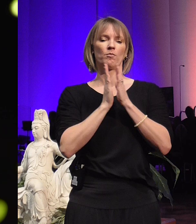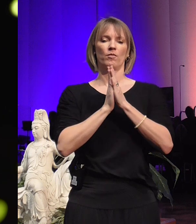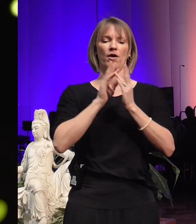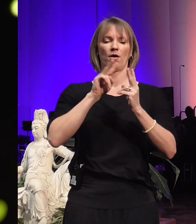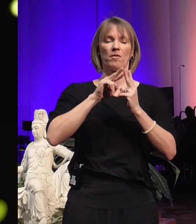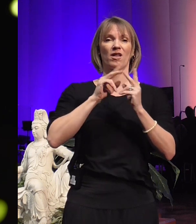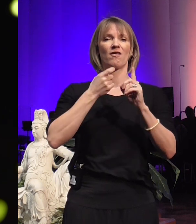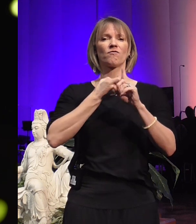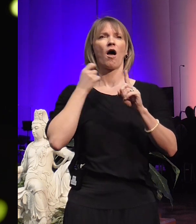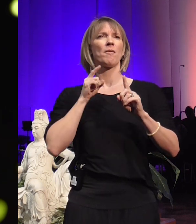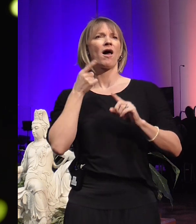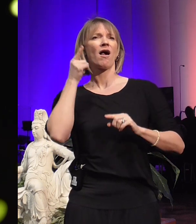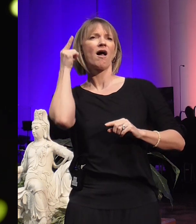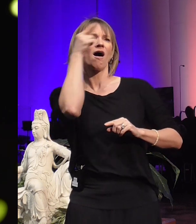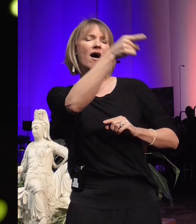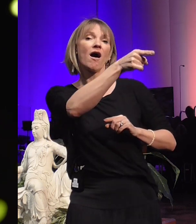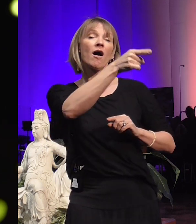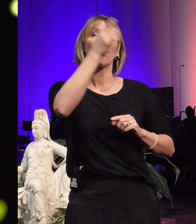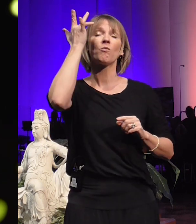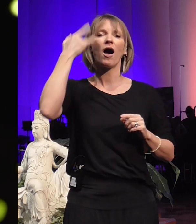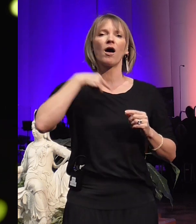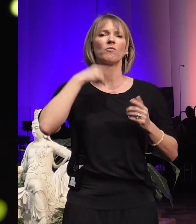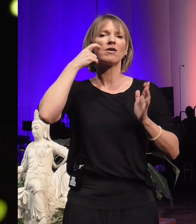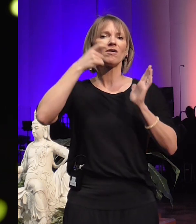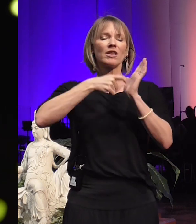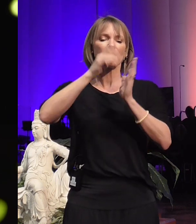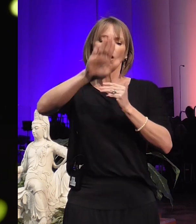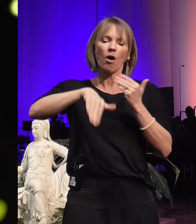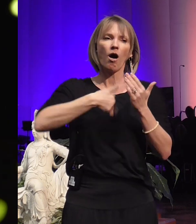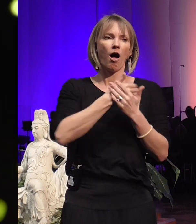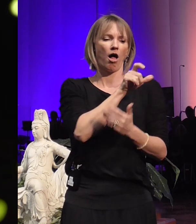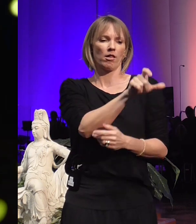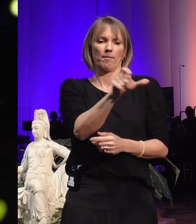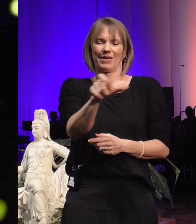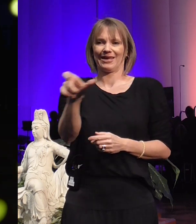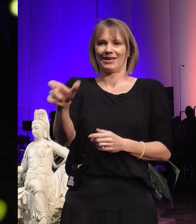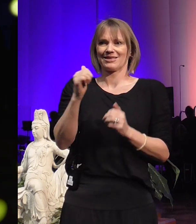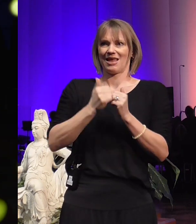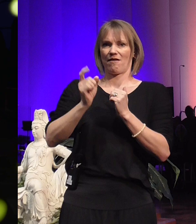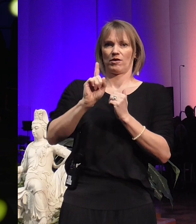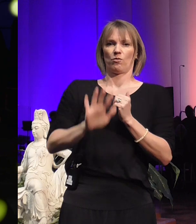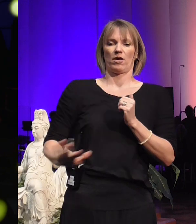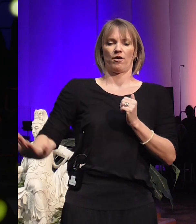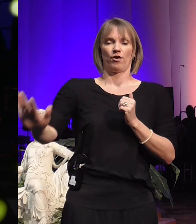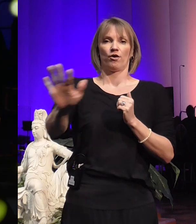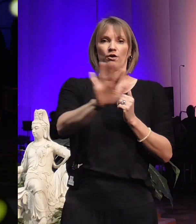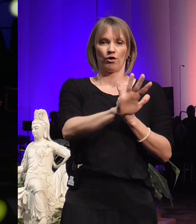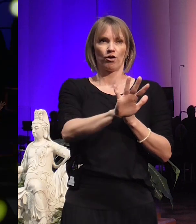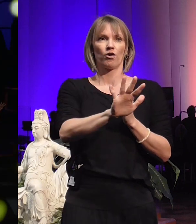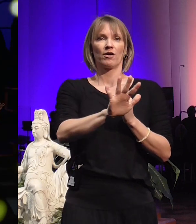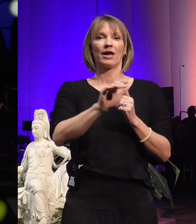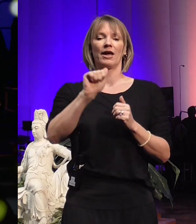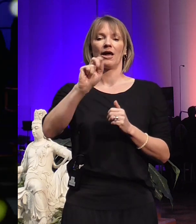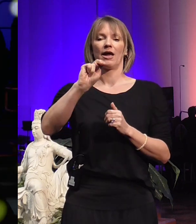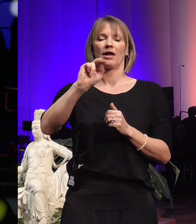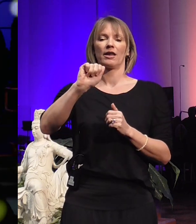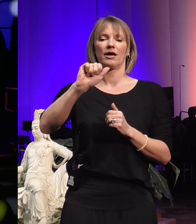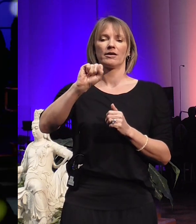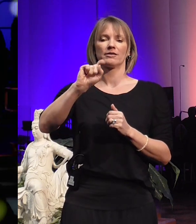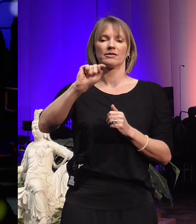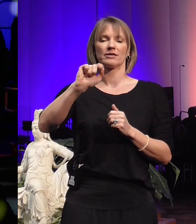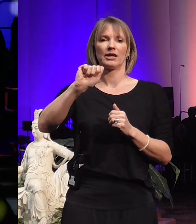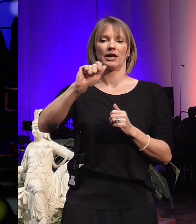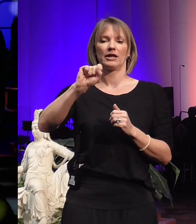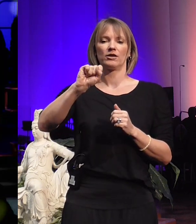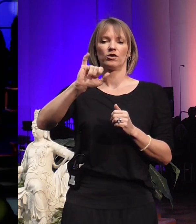across the sea, for we recognize all beings everywhere. Anastasia from